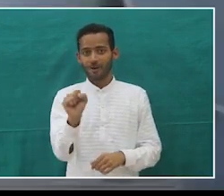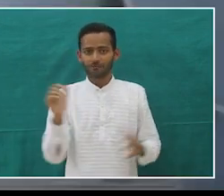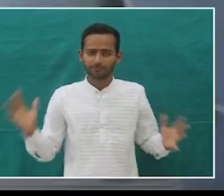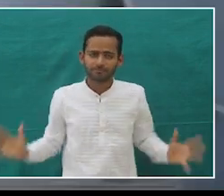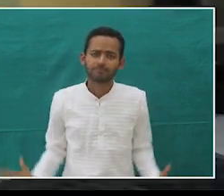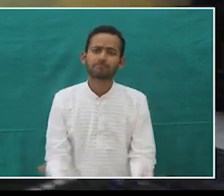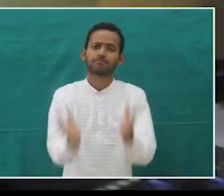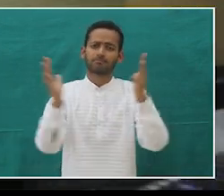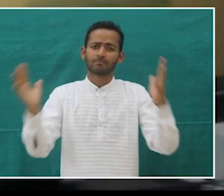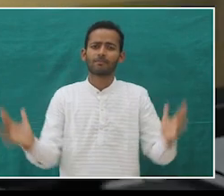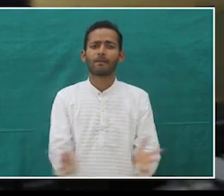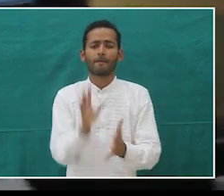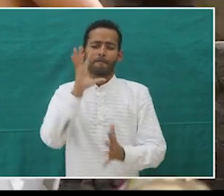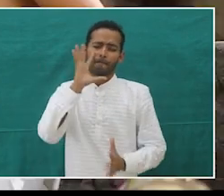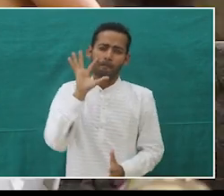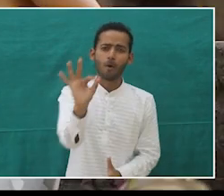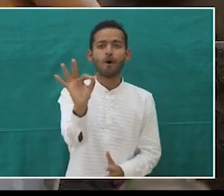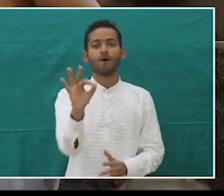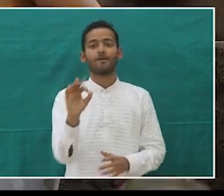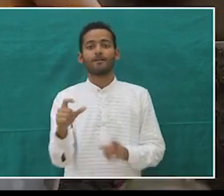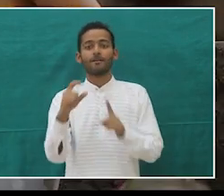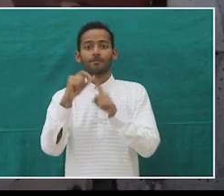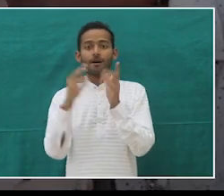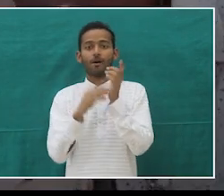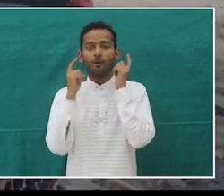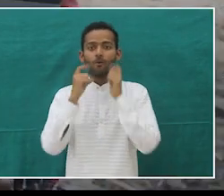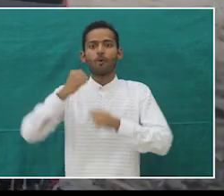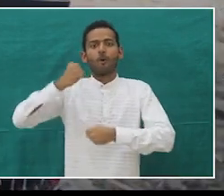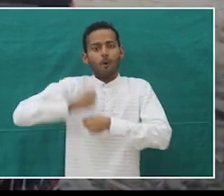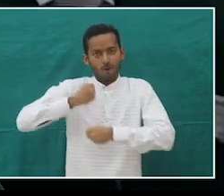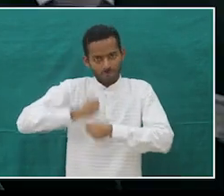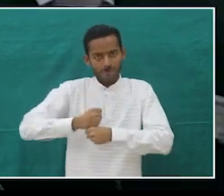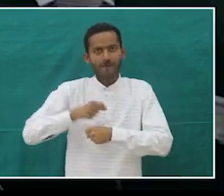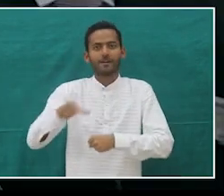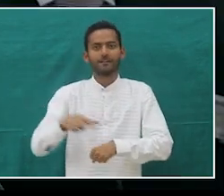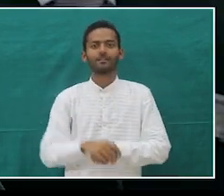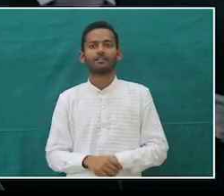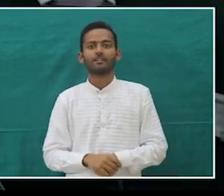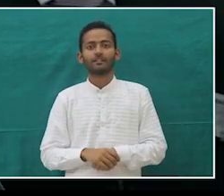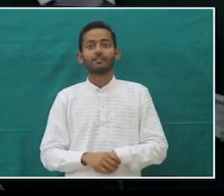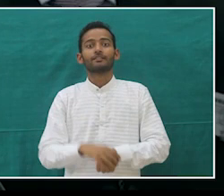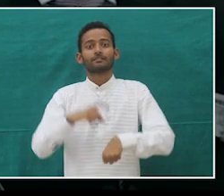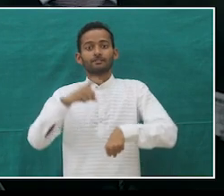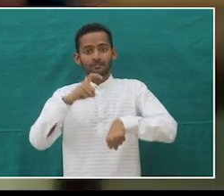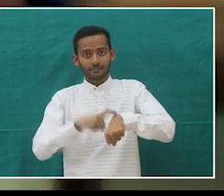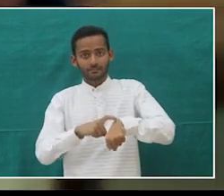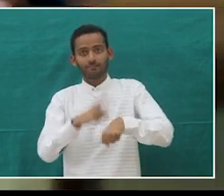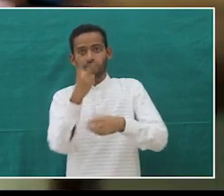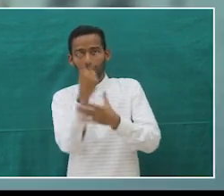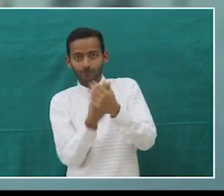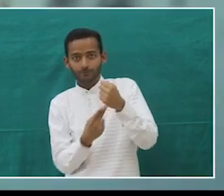आईटी संस्थान में सुधार करने के लिए डिजिटल इंडिया मोदी सरकार की हम पहला सिद्ध हुई है